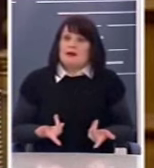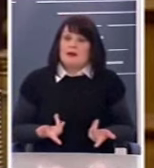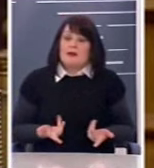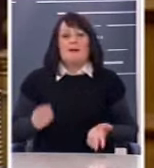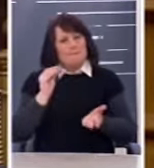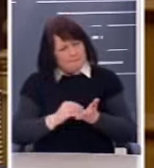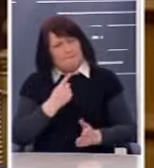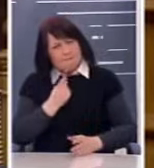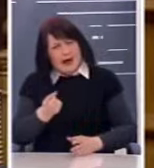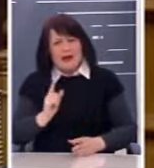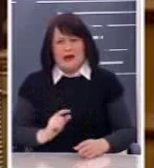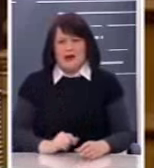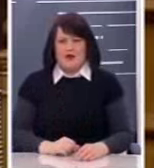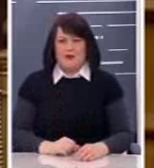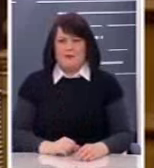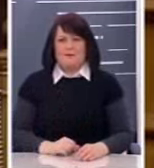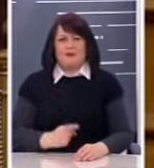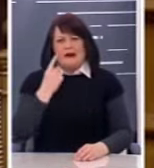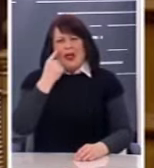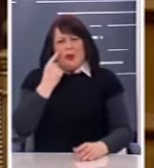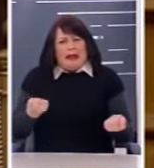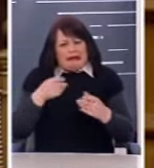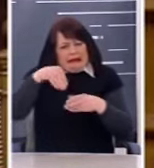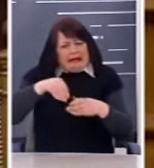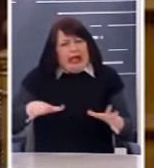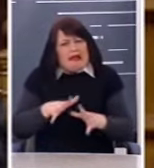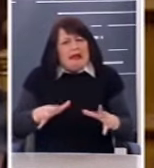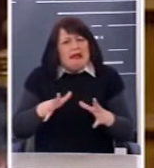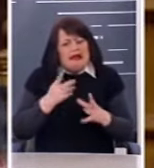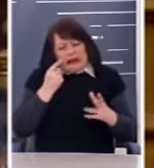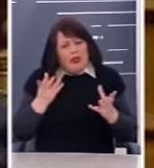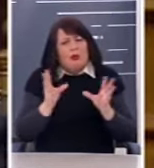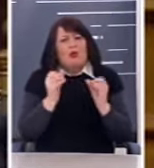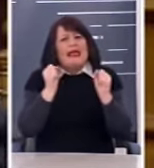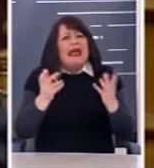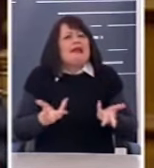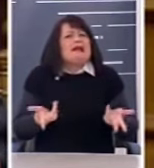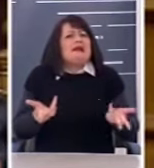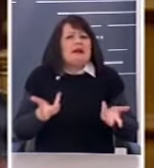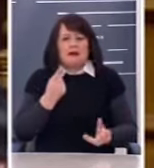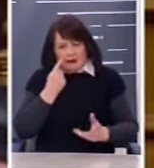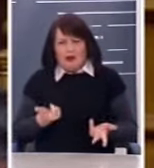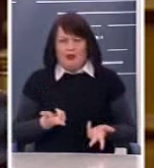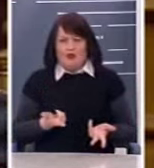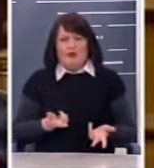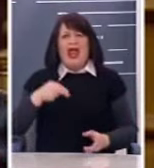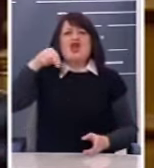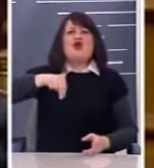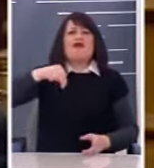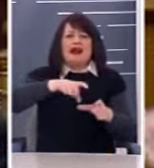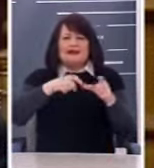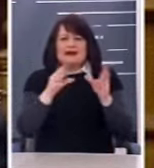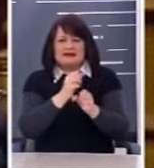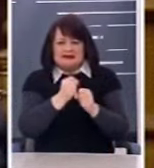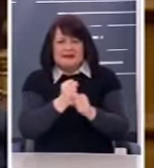Επανέρχομαι λοιπόν. Πυκνός καπνός στο χώρο της υγείας. Νοβάρτης, Κελκνό,